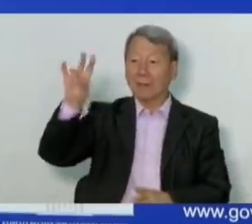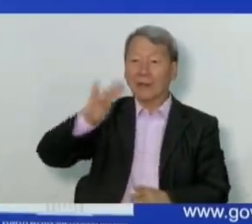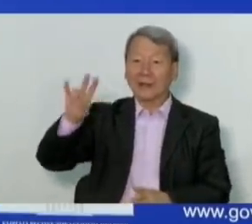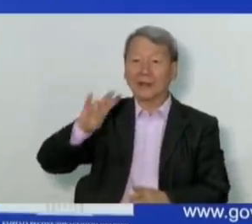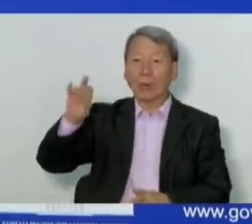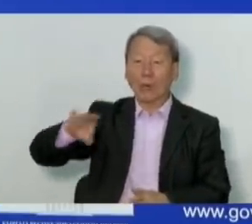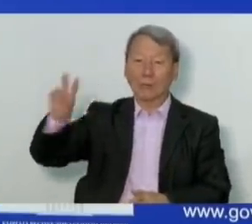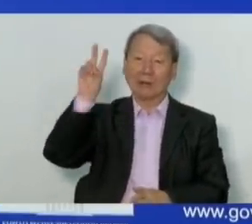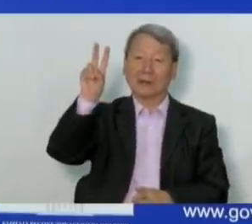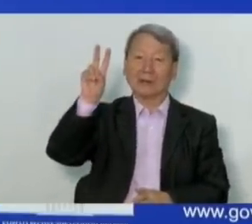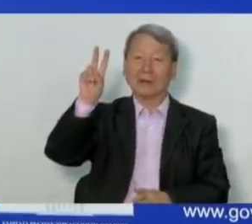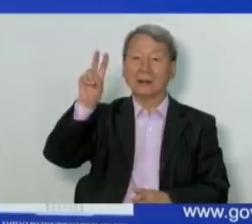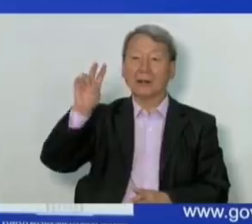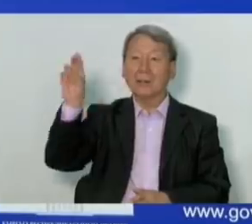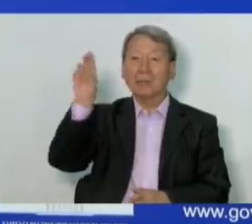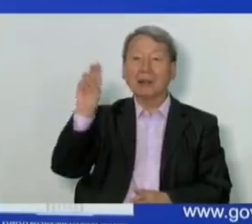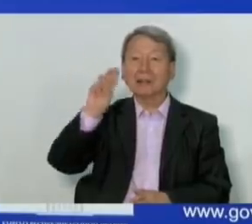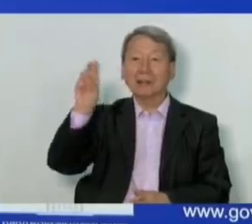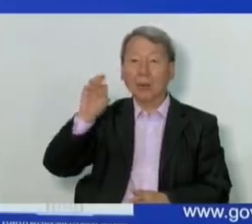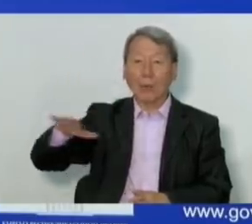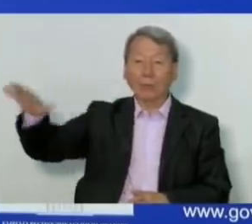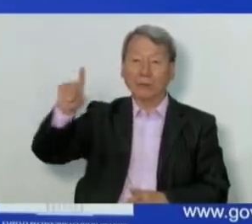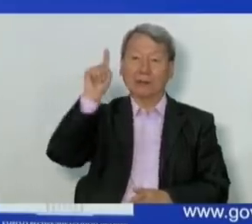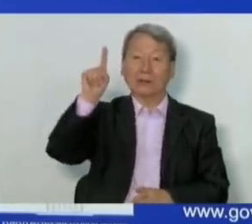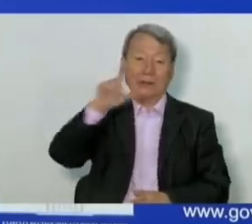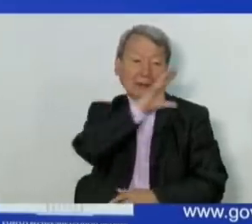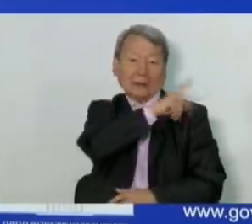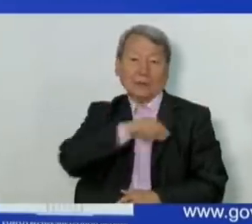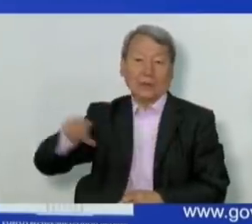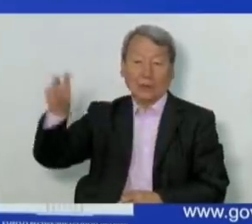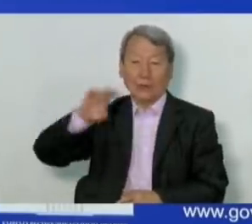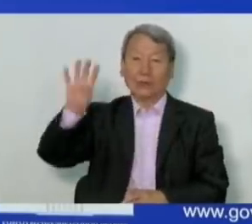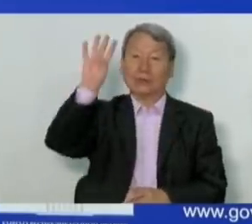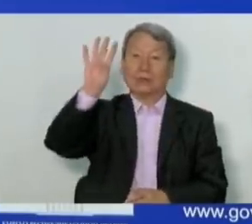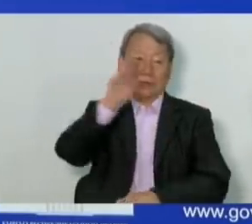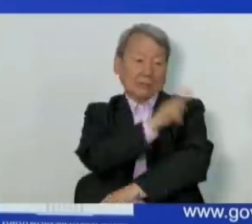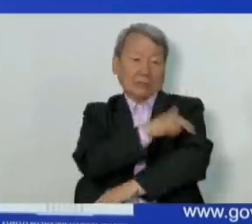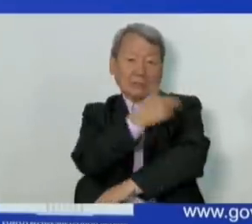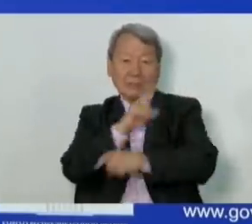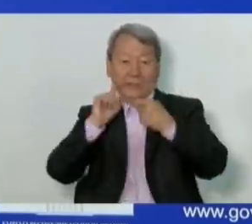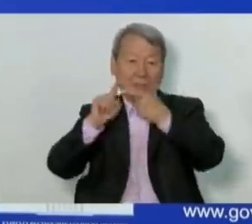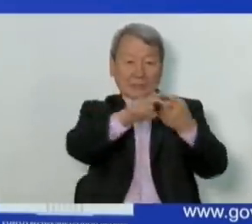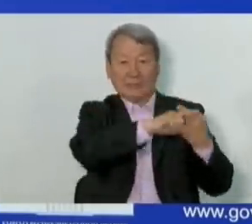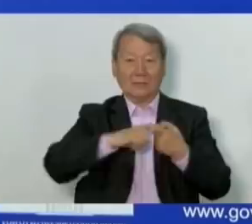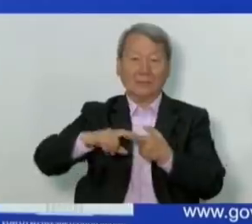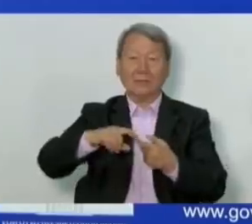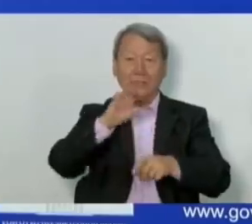Нарын облысынан 2, Баткен облысынан 1, Исіккөл облысынан 4 медициналық қызматкер.